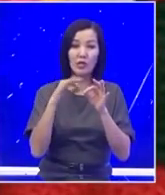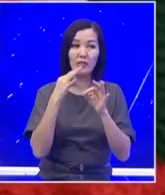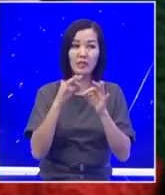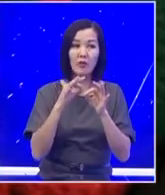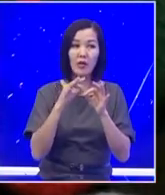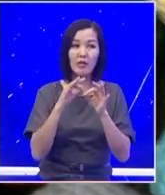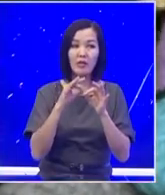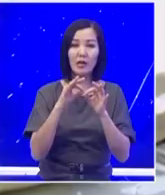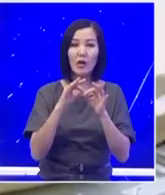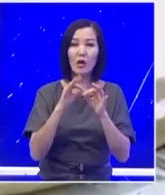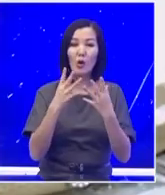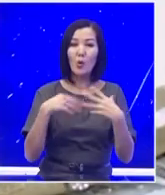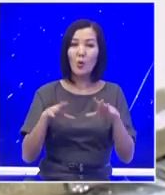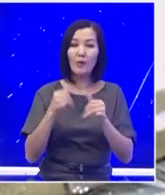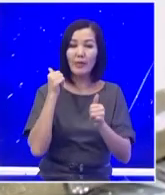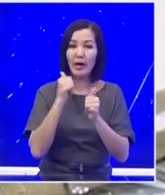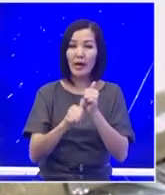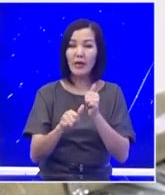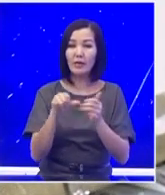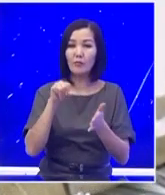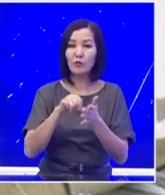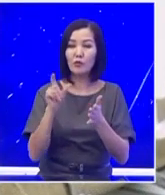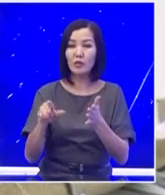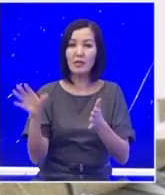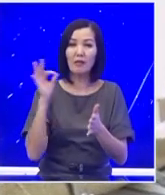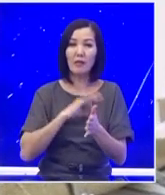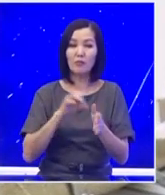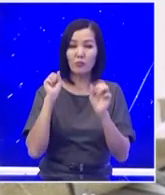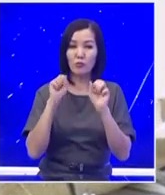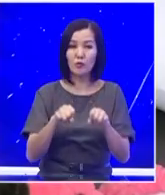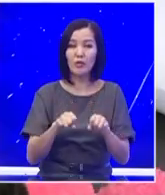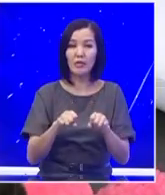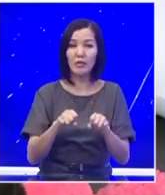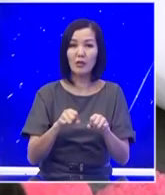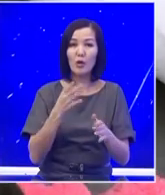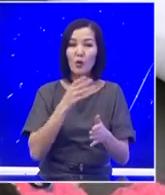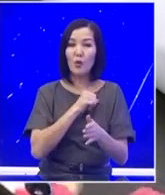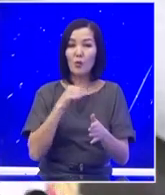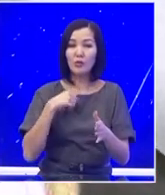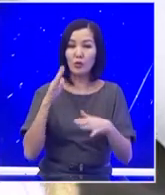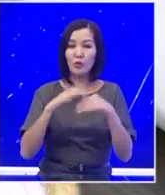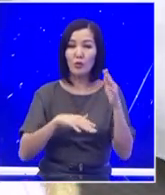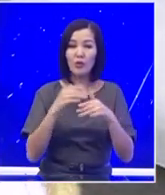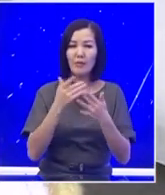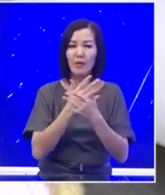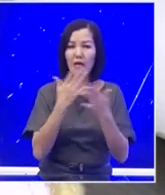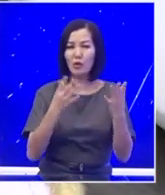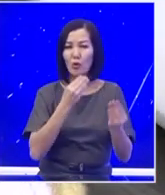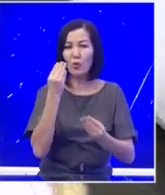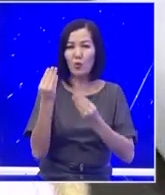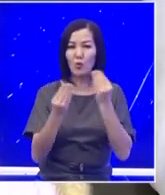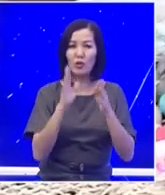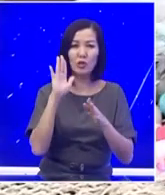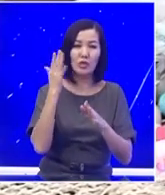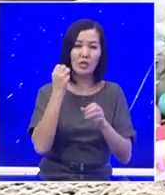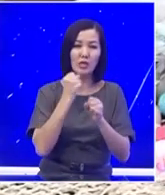мүгедектер қоғамдық бірлестігінің әр мүшесі үшін табыс табуға үлкен мүмкіндік. Олар өз қолдарымен түрлі ойыншық жасайды. Шеберханада 20-ға